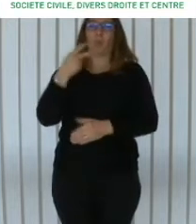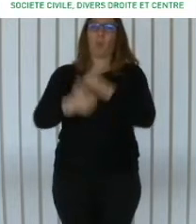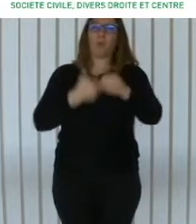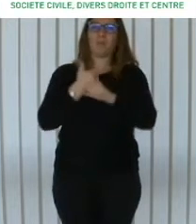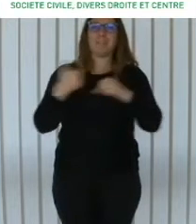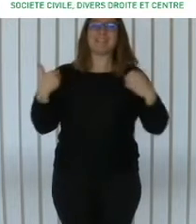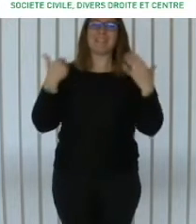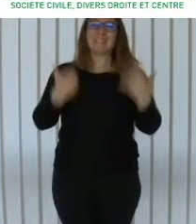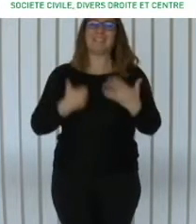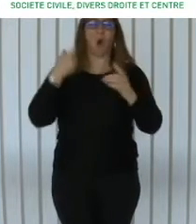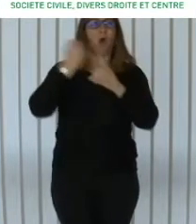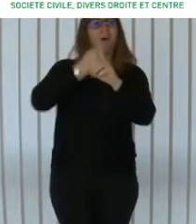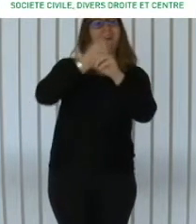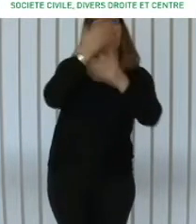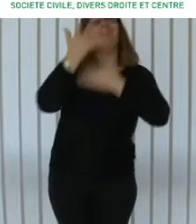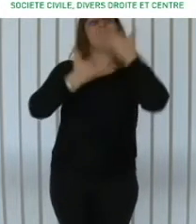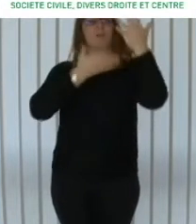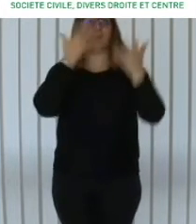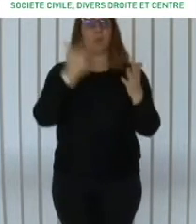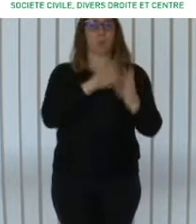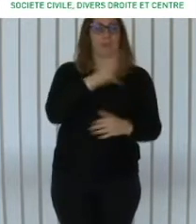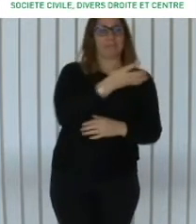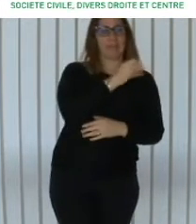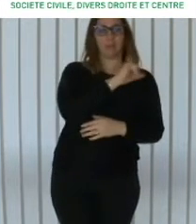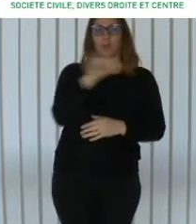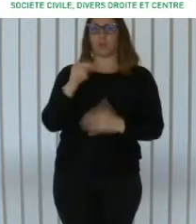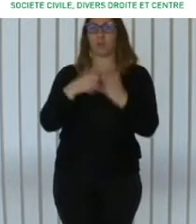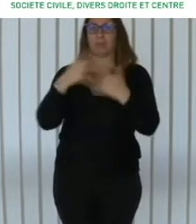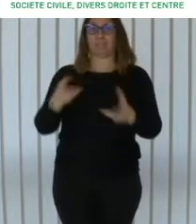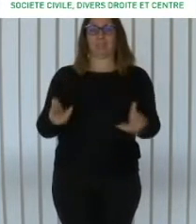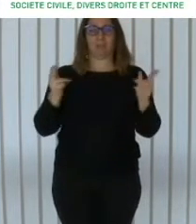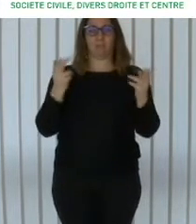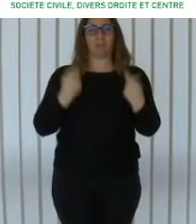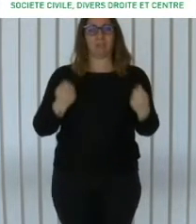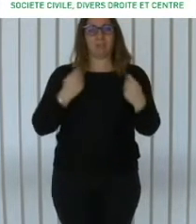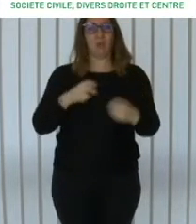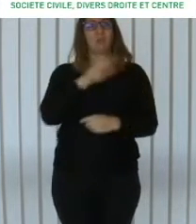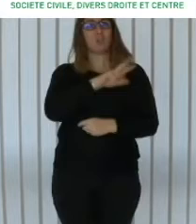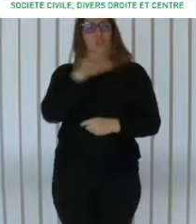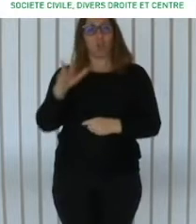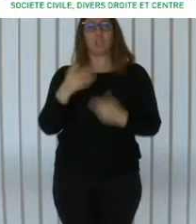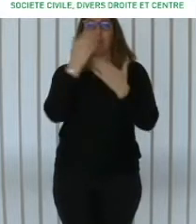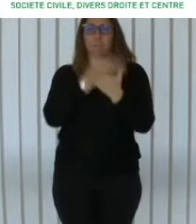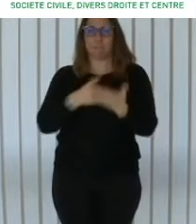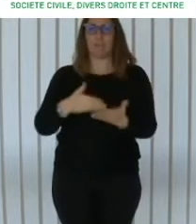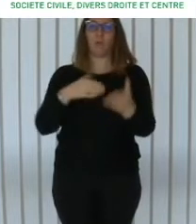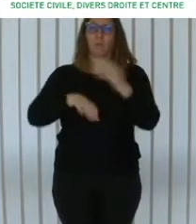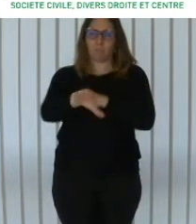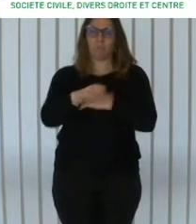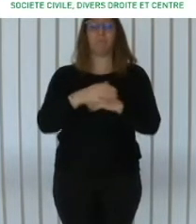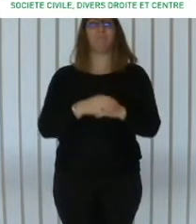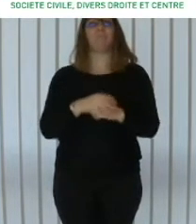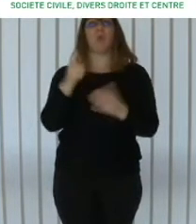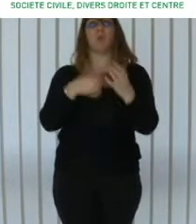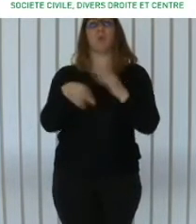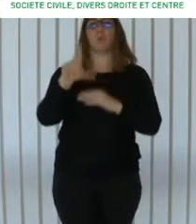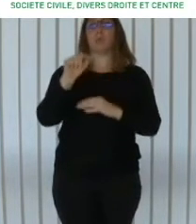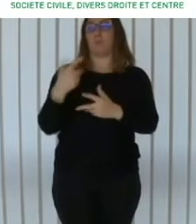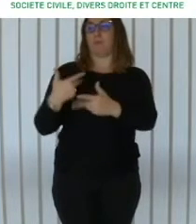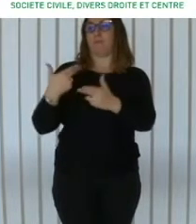6 ans. Entre 2014 et 2019, ce ne sont que 35 millions d'euros investis. En